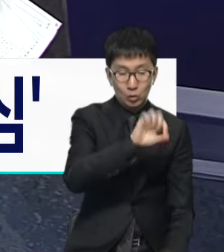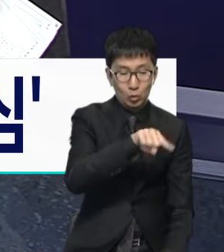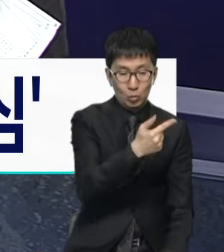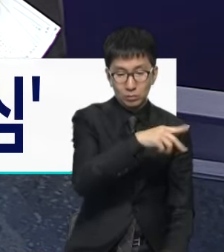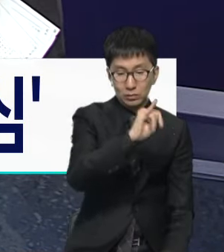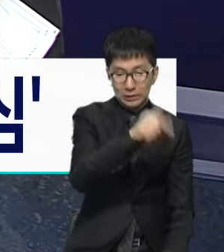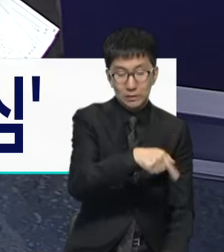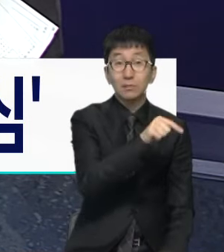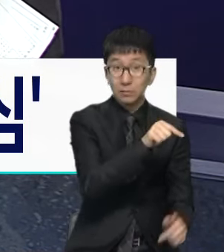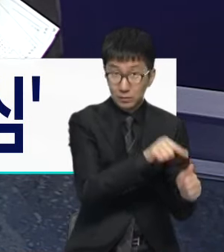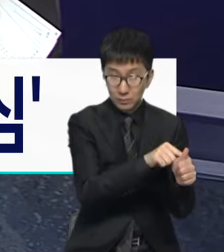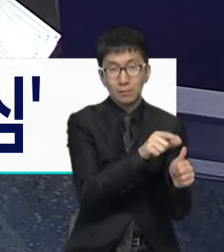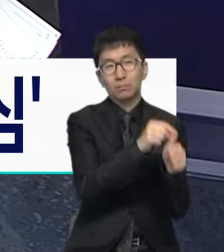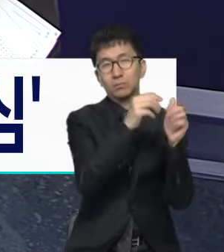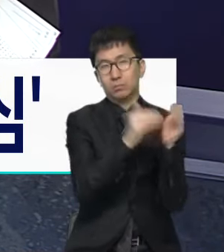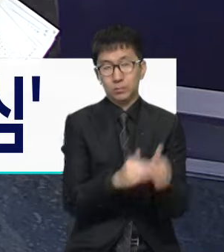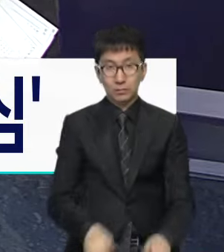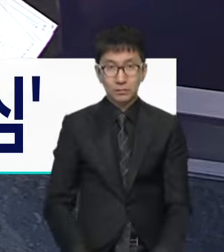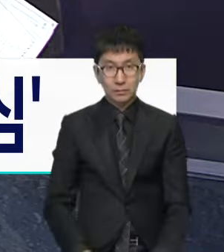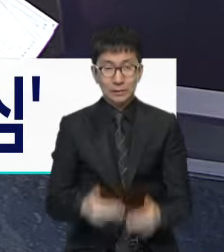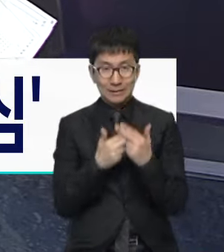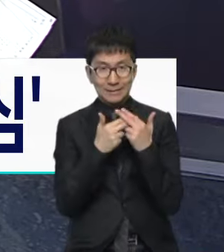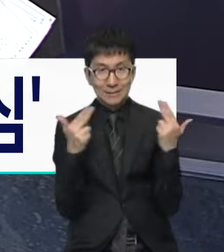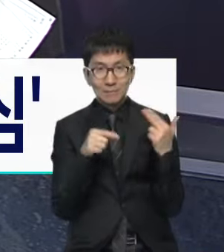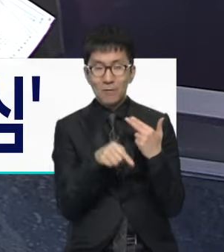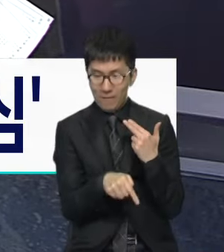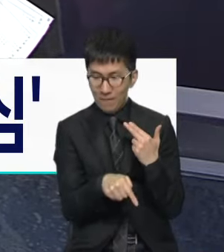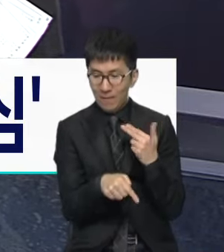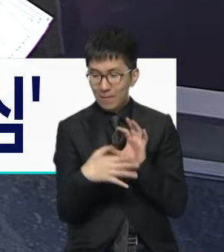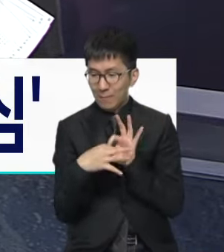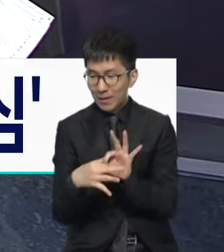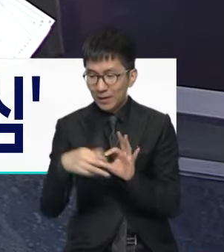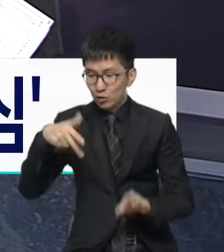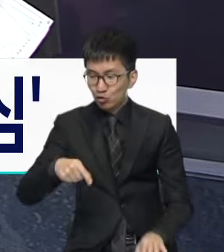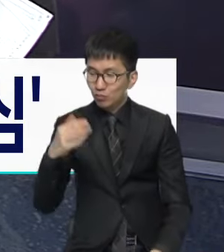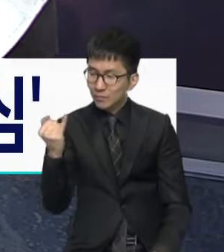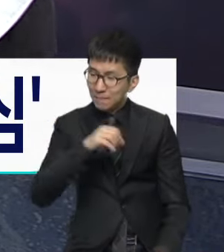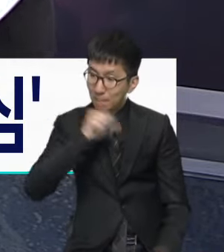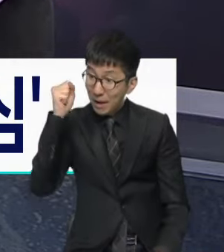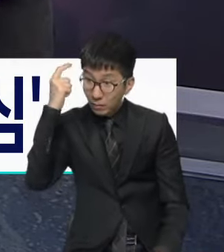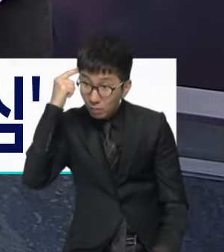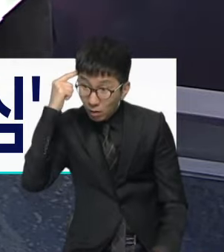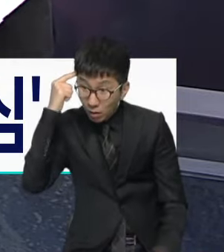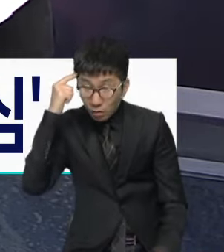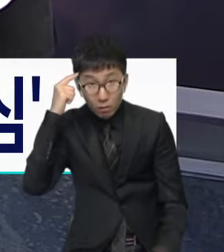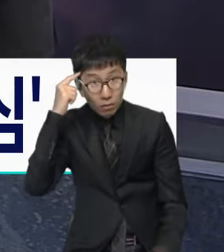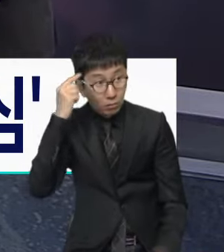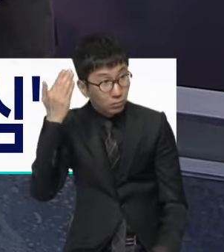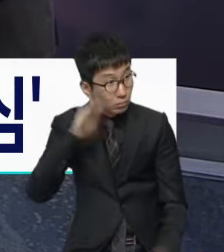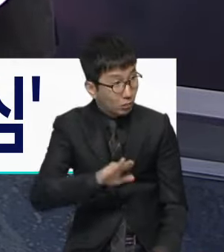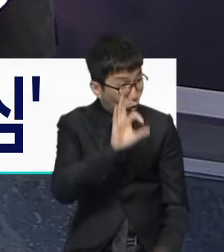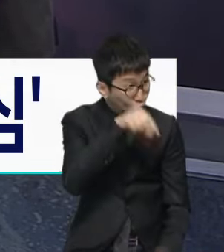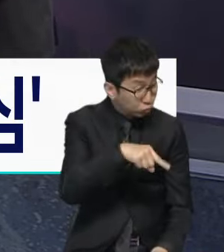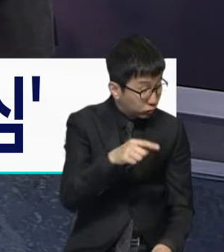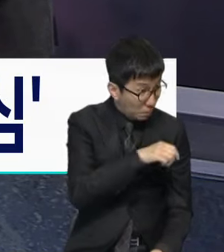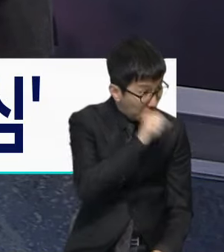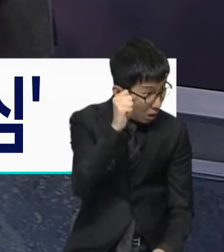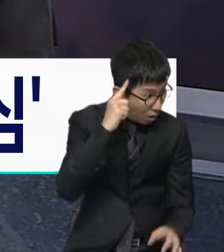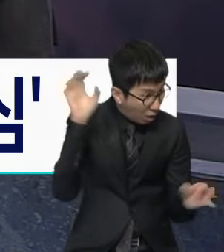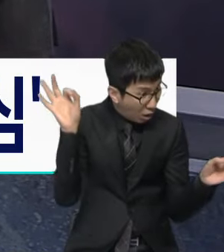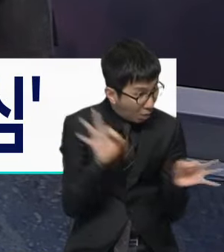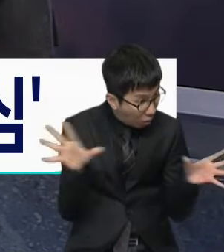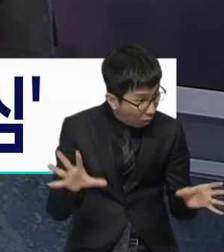대표의 의중이 실렸다는 추미애 당선인이 될 거라는 예상을 깨고 이변이 일어나자 당 분위기는 술렁였고